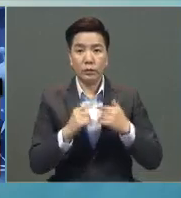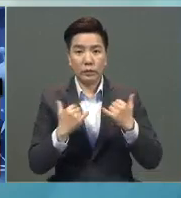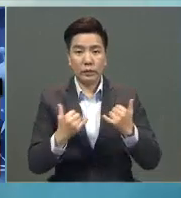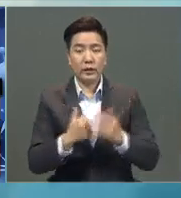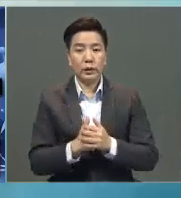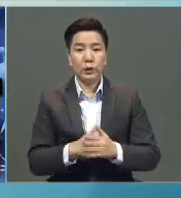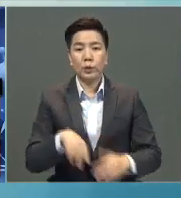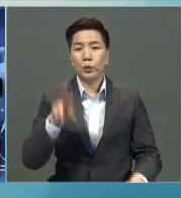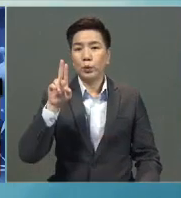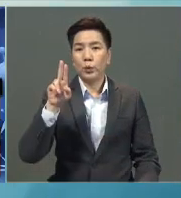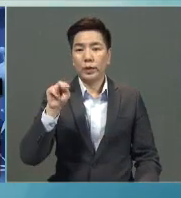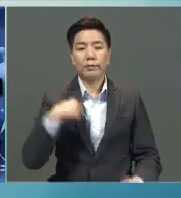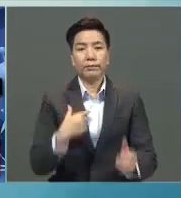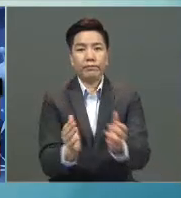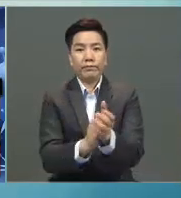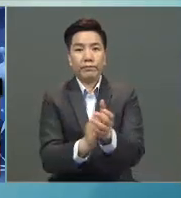และ Un